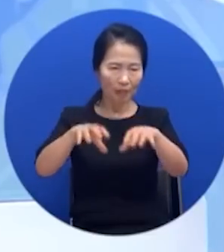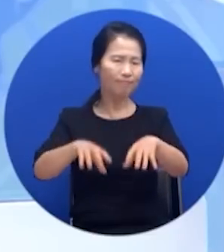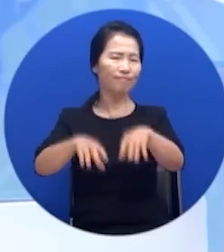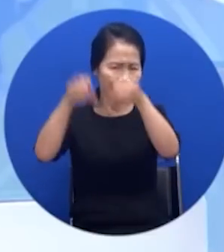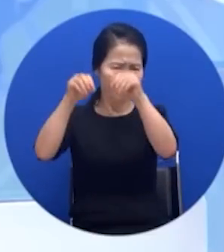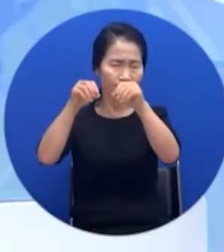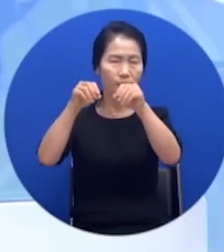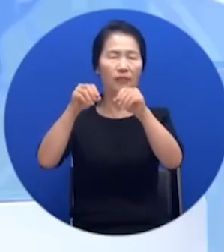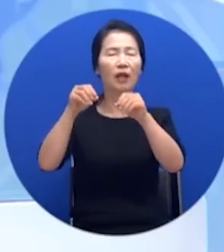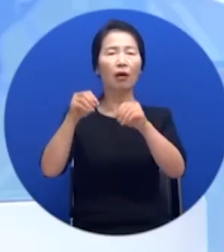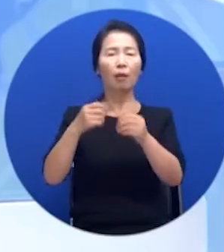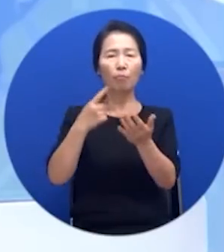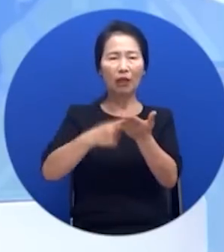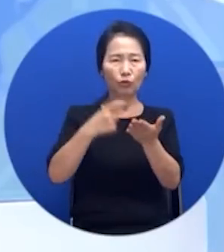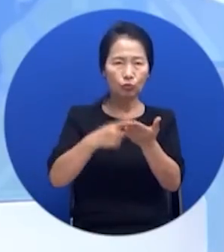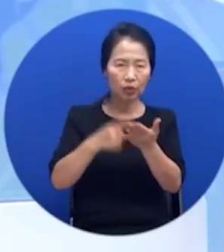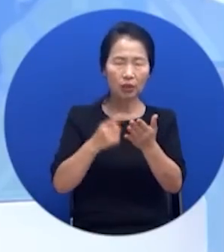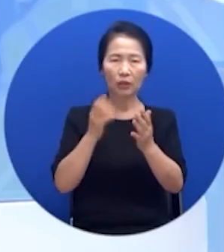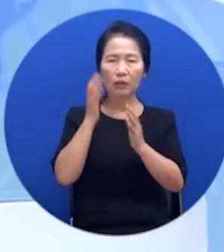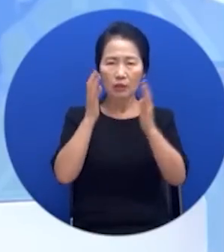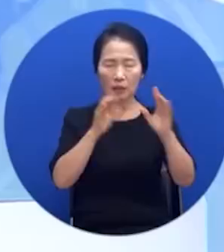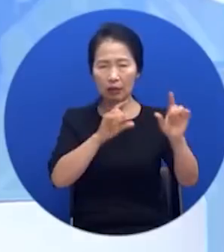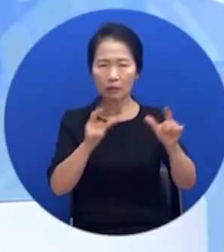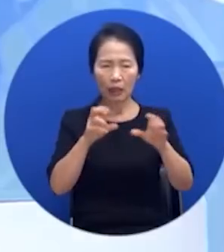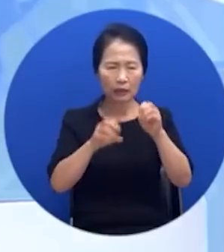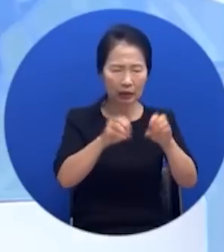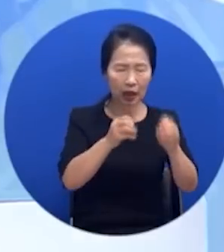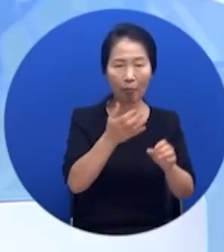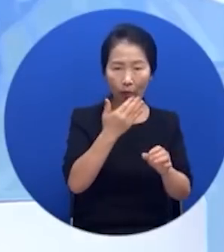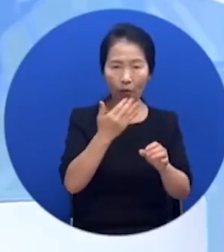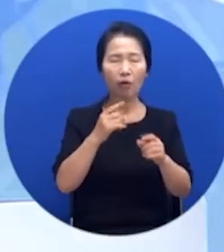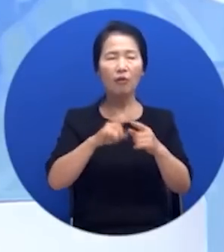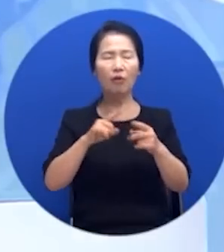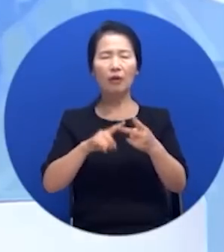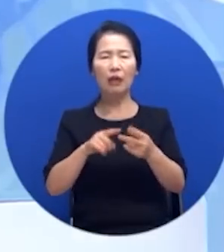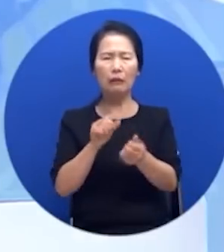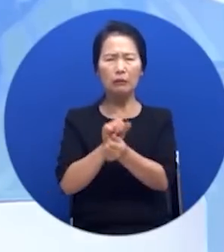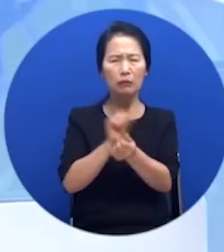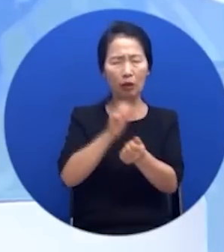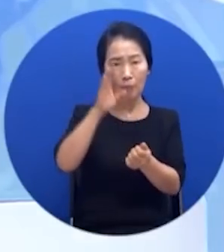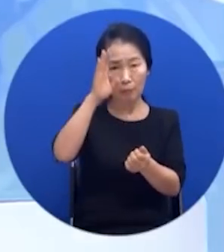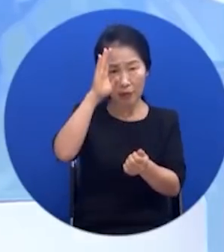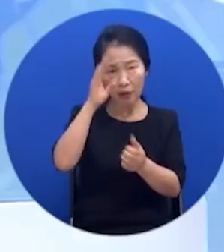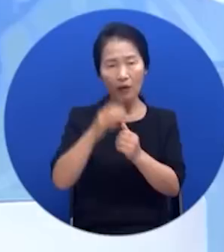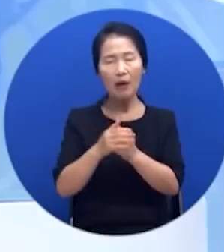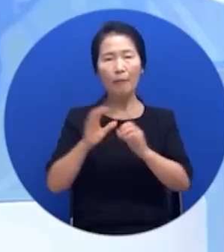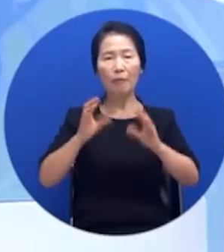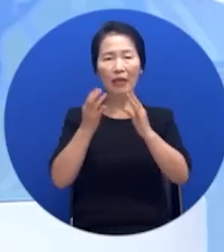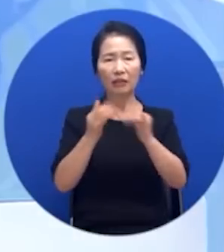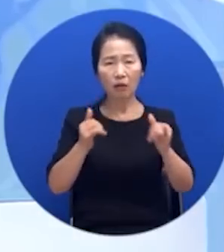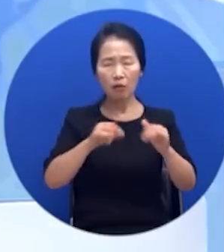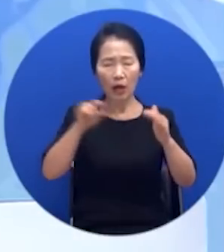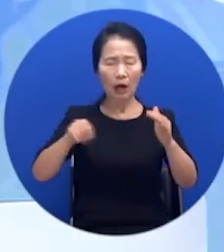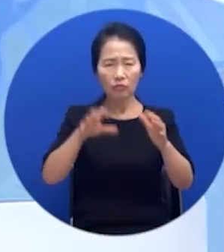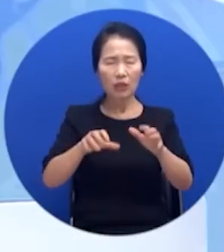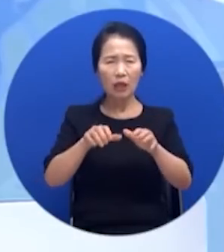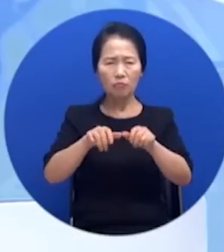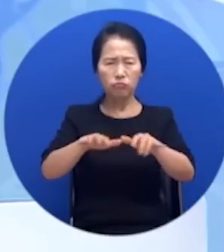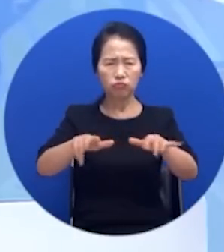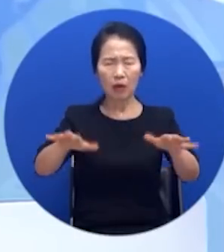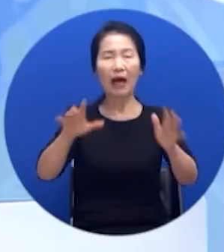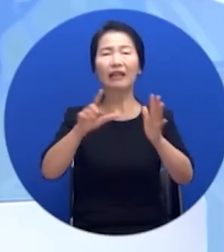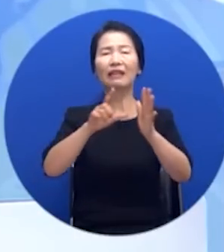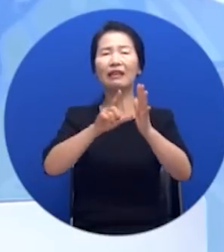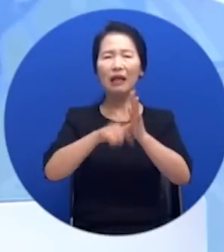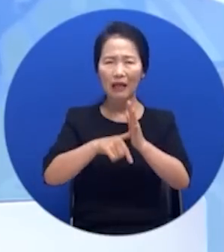혹 메뚜기들에게 토산을 먹게 하거나 혹 전염병이 이 백성 가운데에 유행하게 할 때에